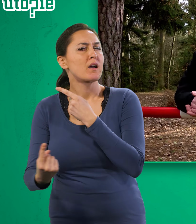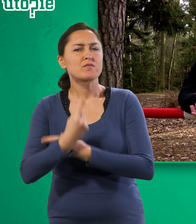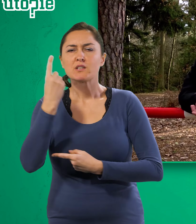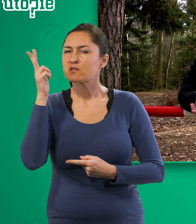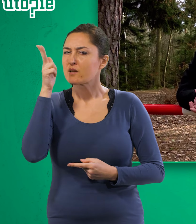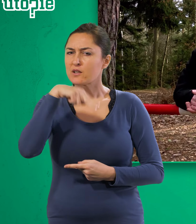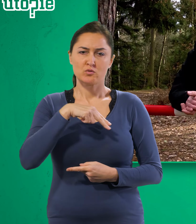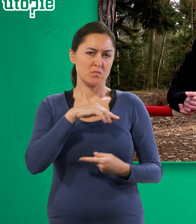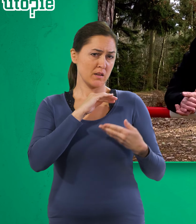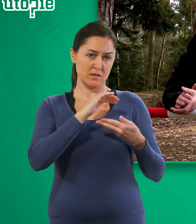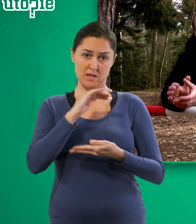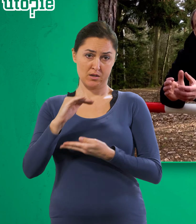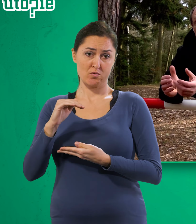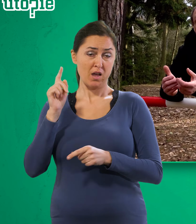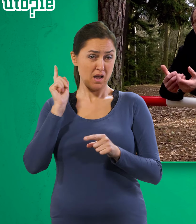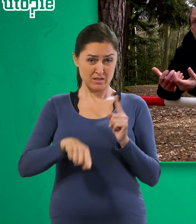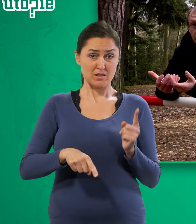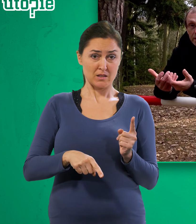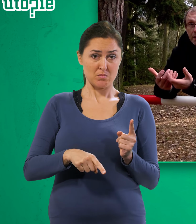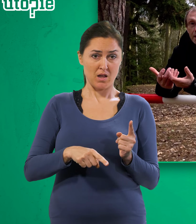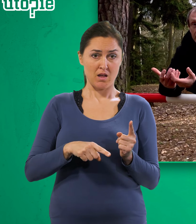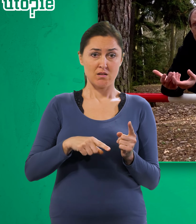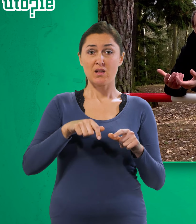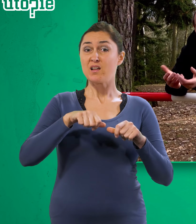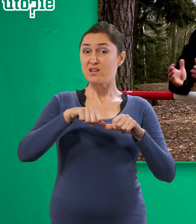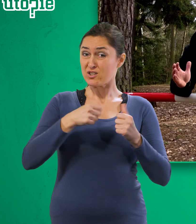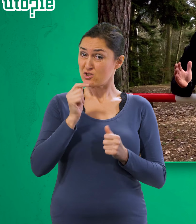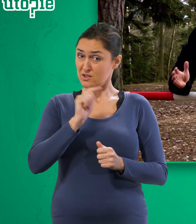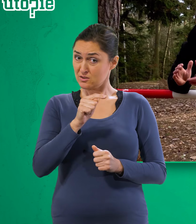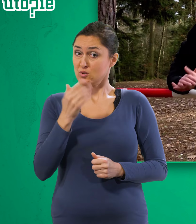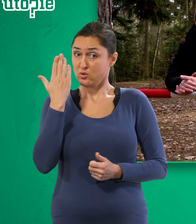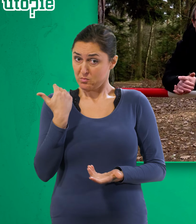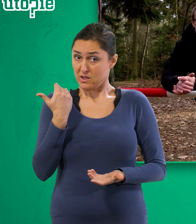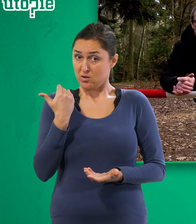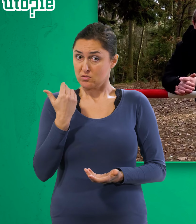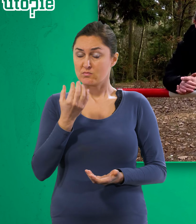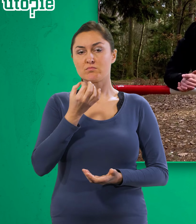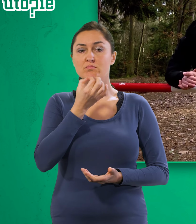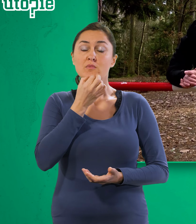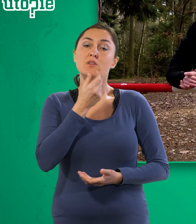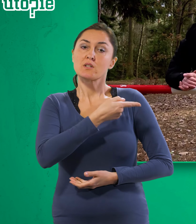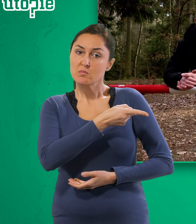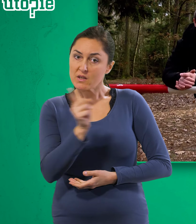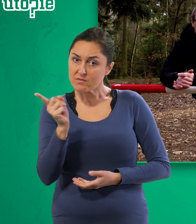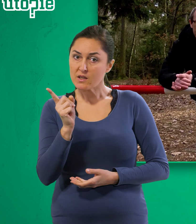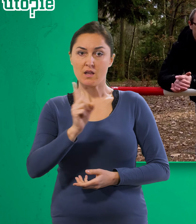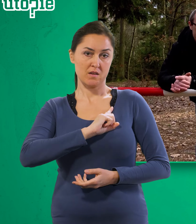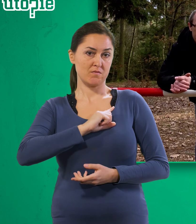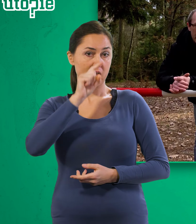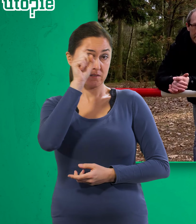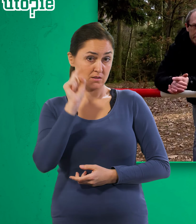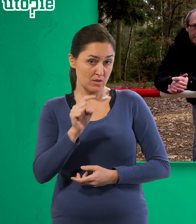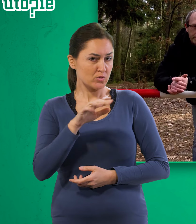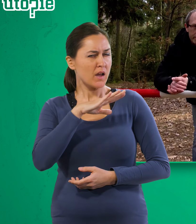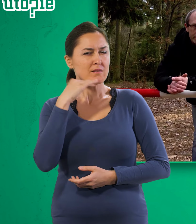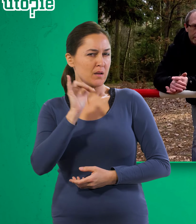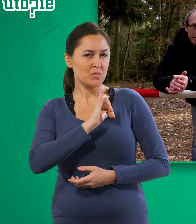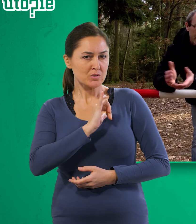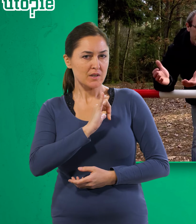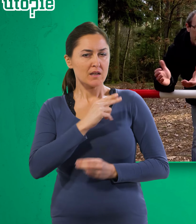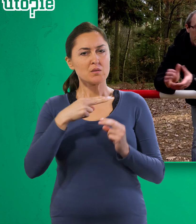utopie.cz, kde odpovědi najdete. A napište nám, protože vaše názory nás zajímají.